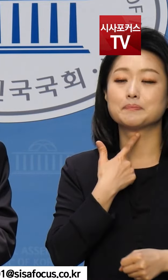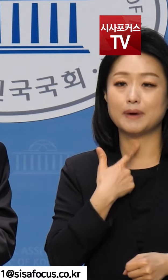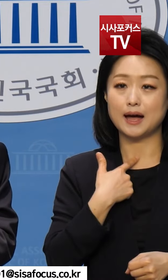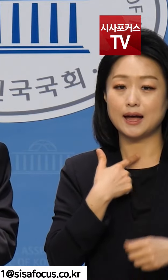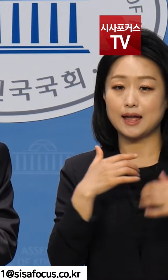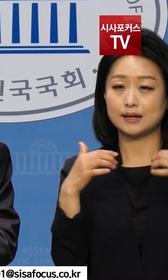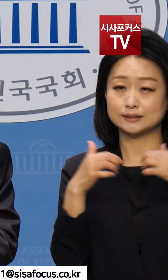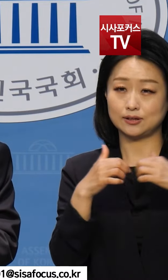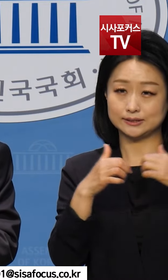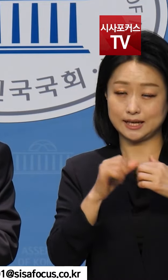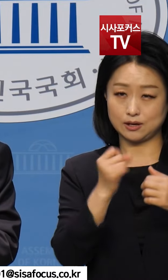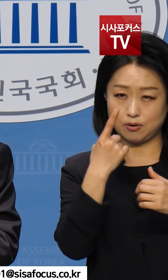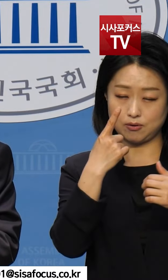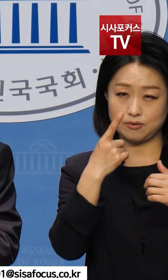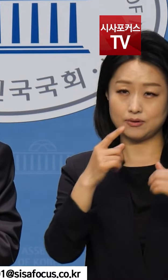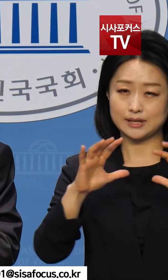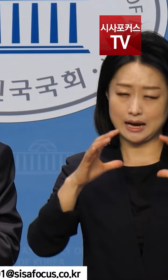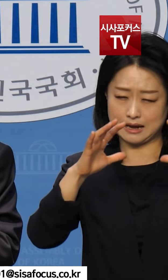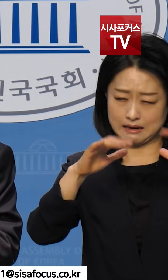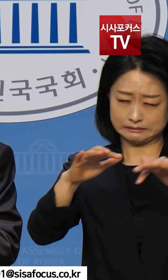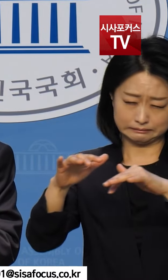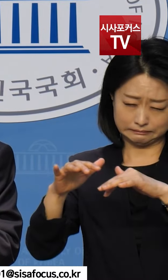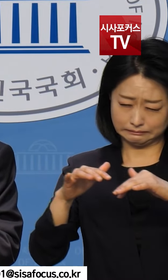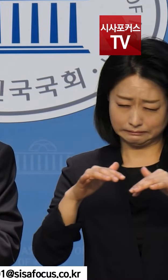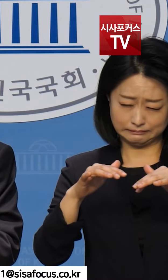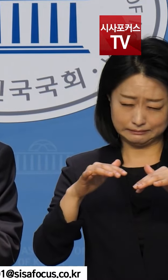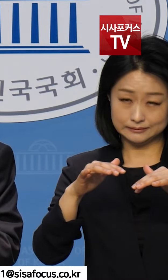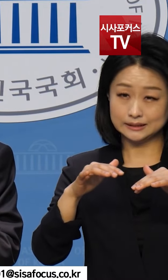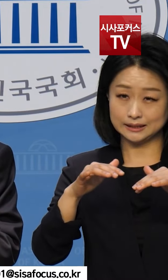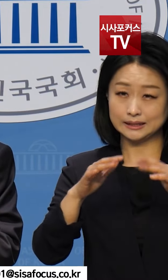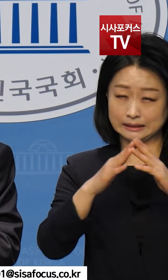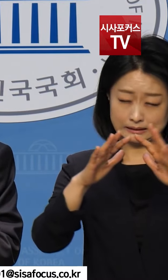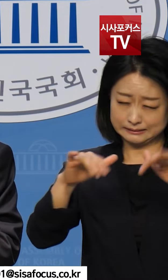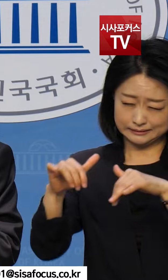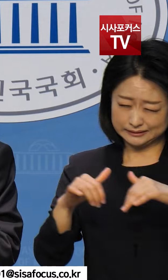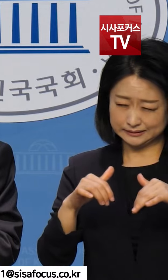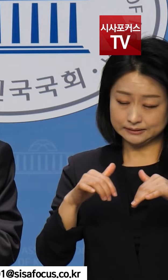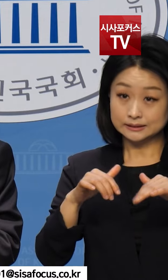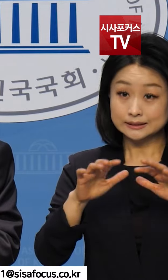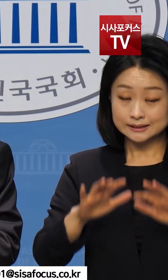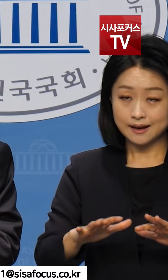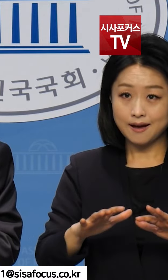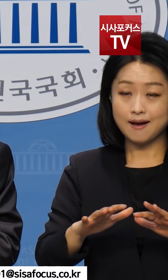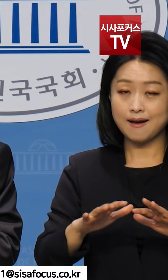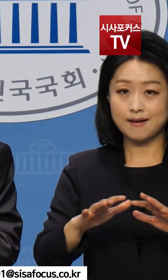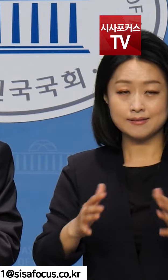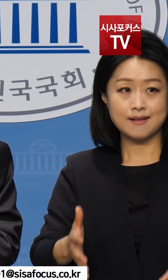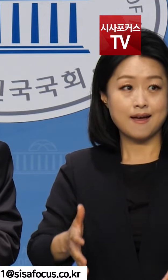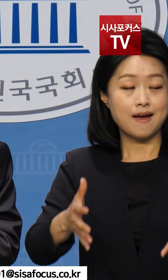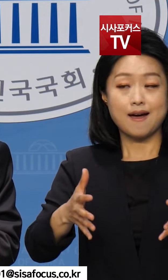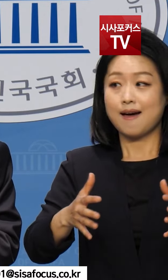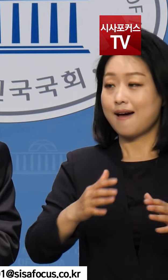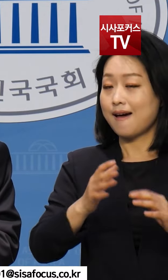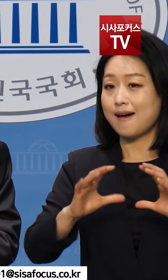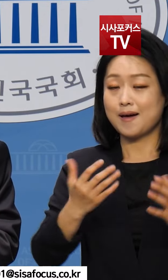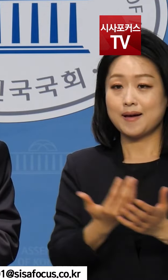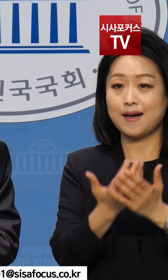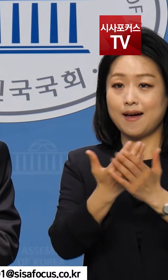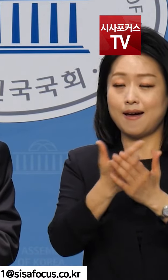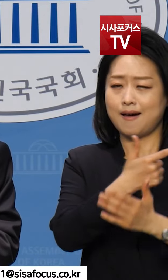전쟁의 폐허에서 오늘 기적 같은 대한민국이 된 것을 기뻐하고 또